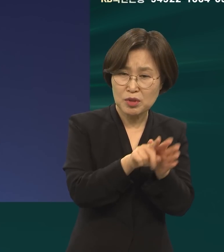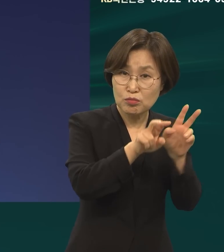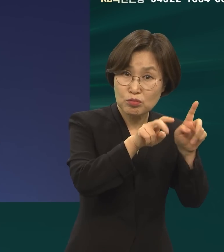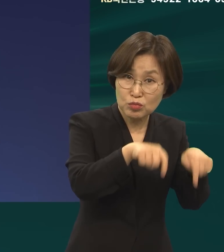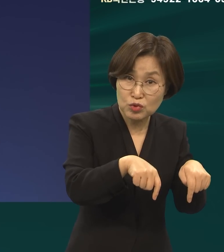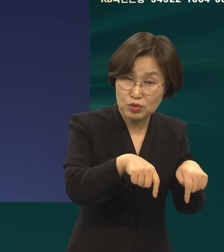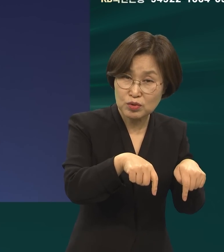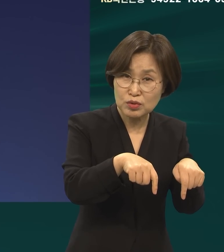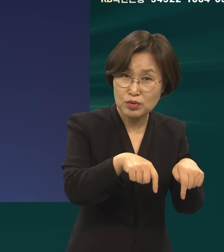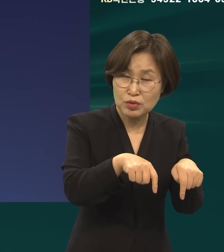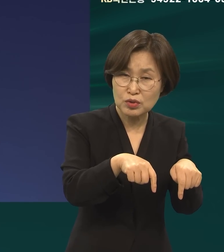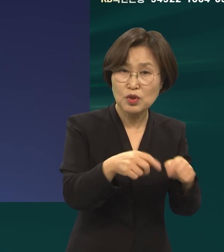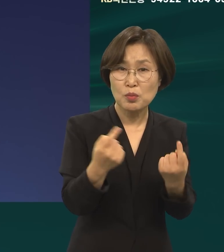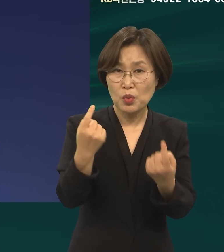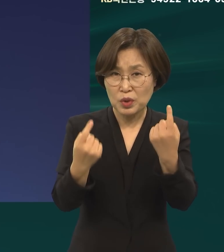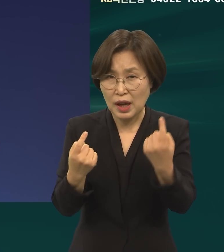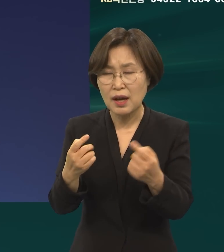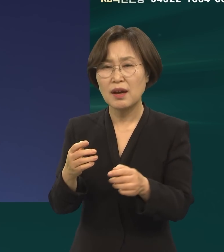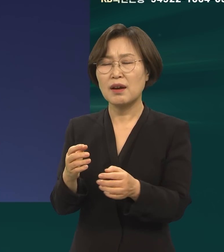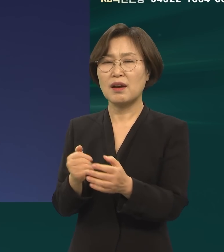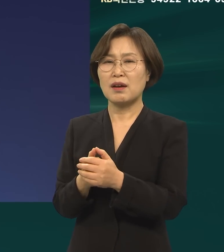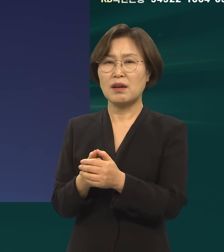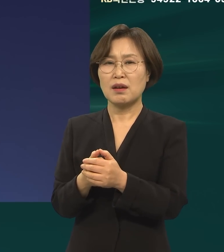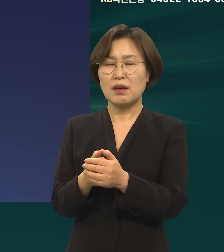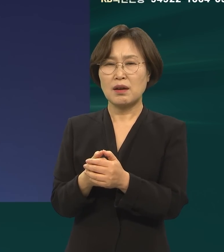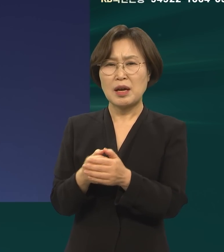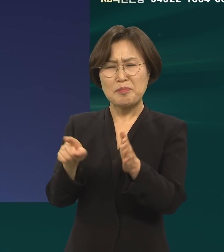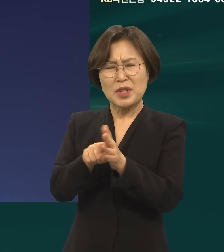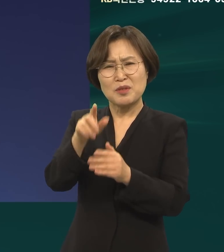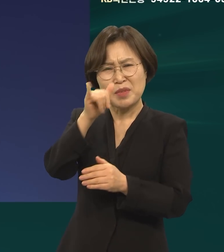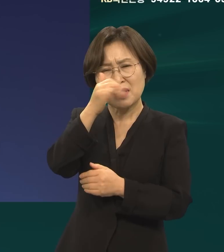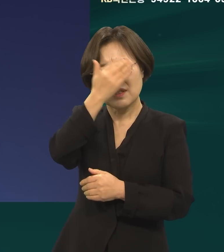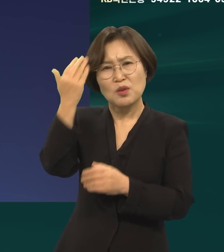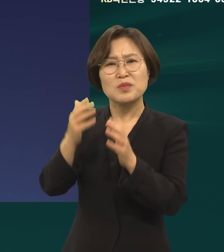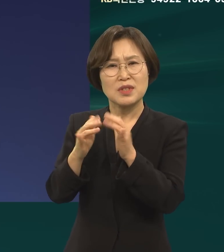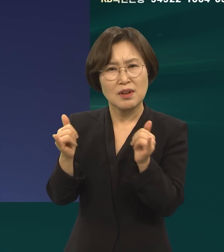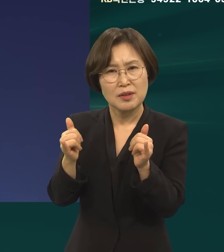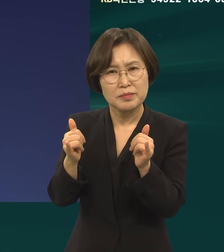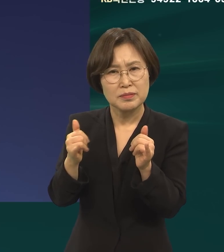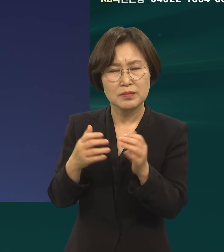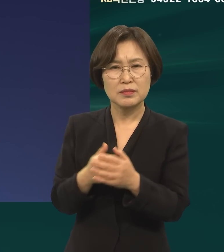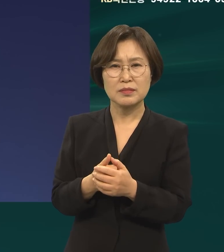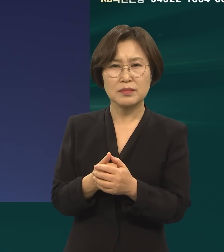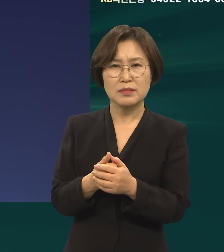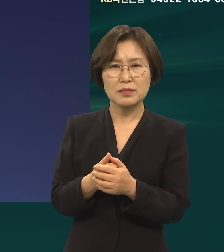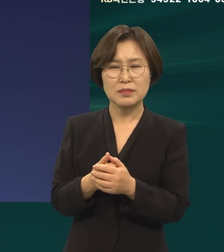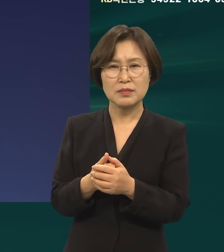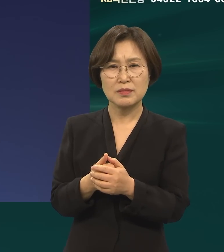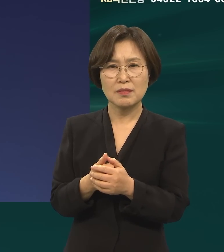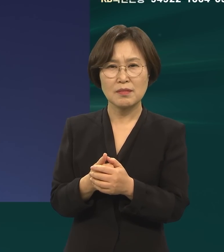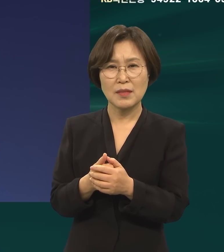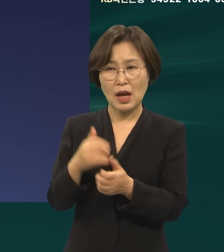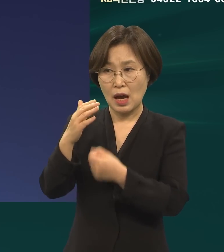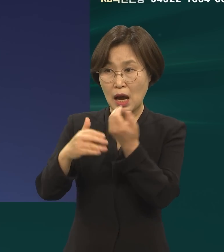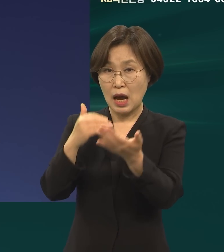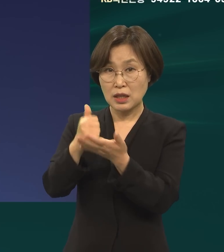저는 기독교 젊은 세대들한테 이 질문을 가장 많이 받고 있습니다. 목사님, 하나님은 전능하십니까?